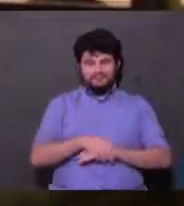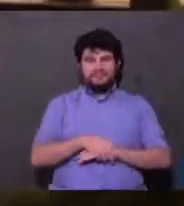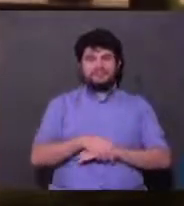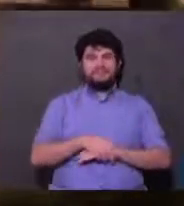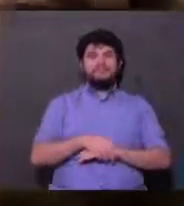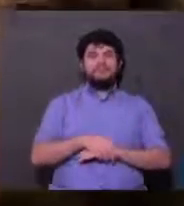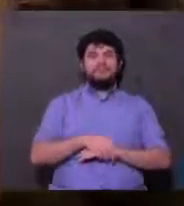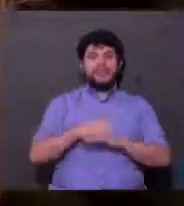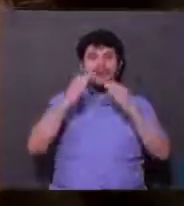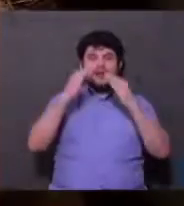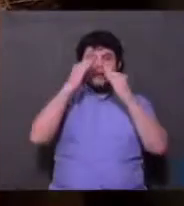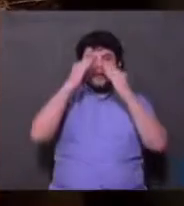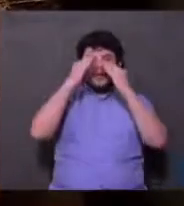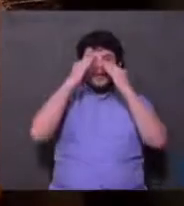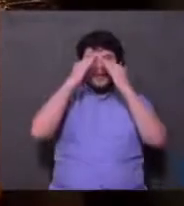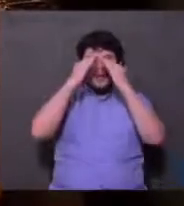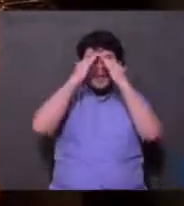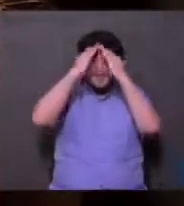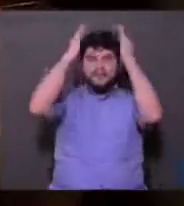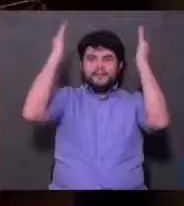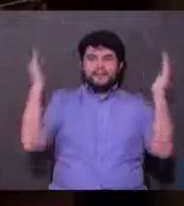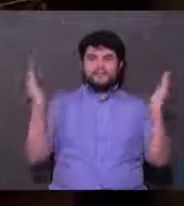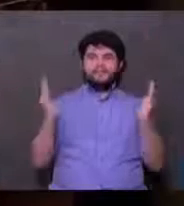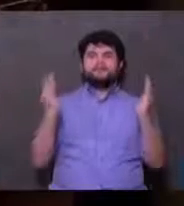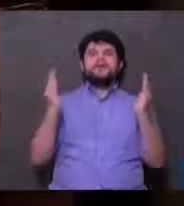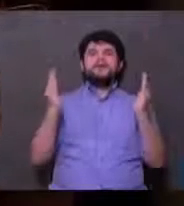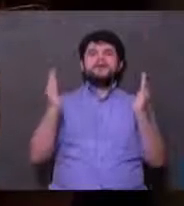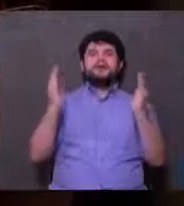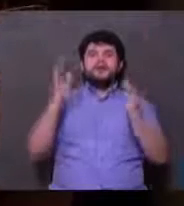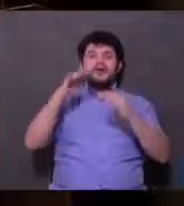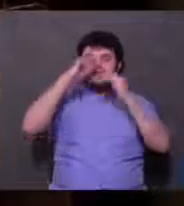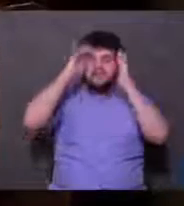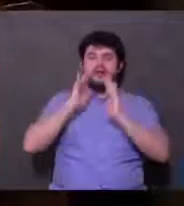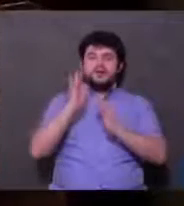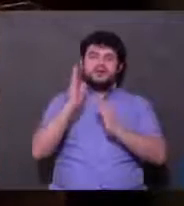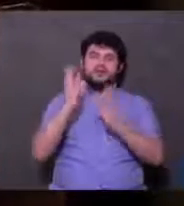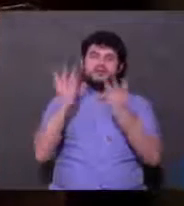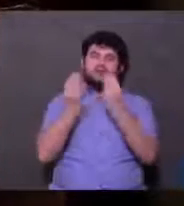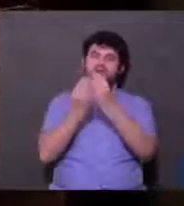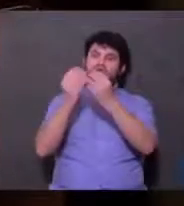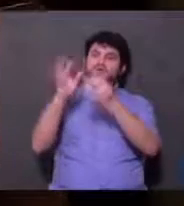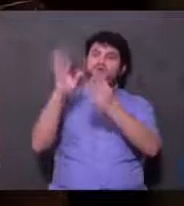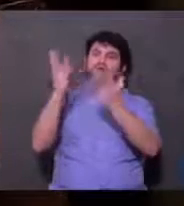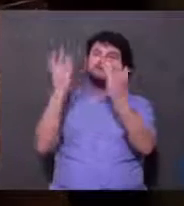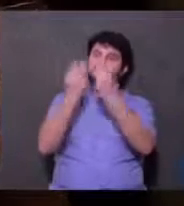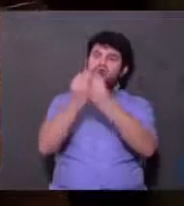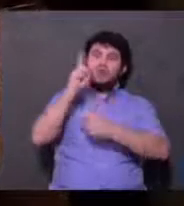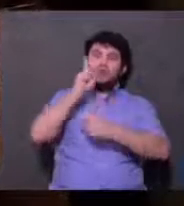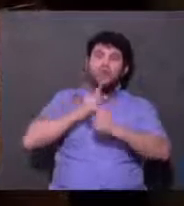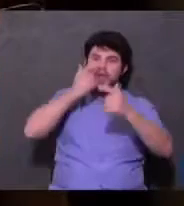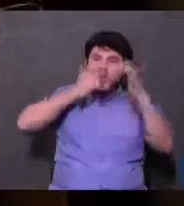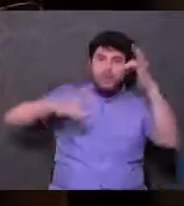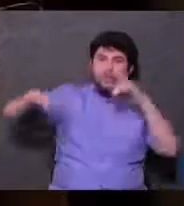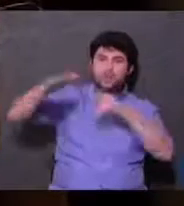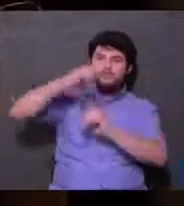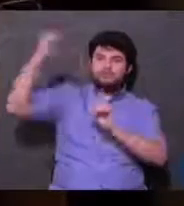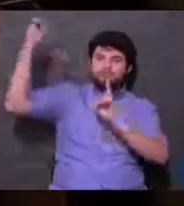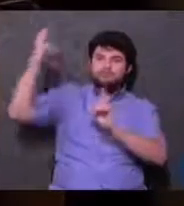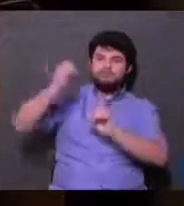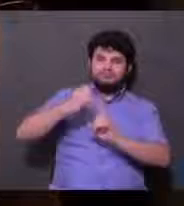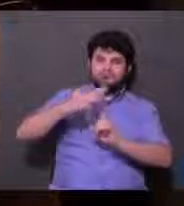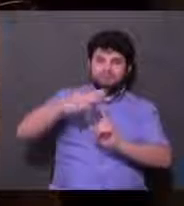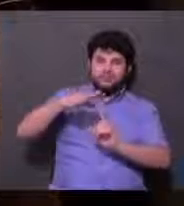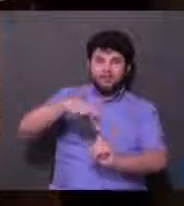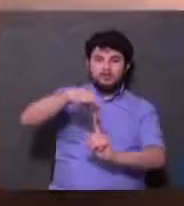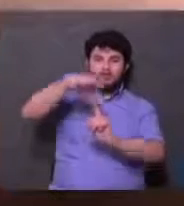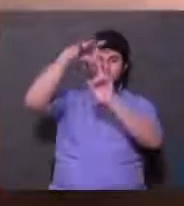Zdrowaś Maryjo, łaski pełna, Pan z Tobą, błogosławionaś Ty między niewiastami i błogosławiony owoc Twojego